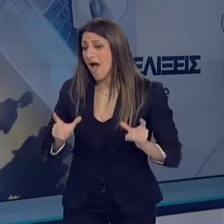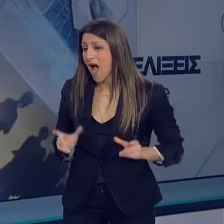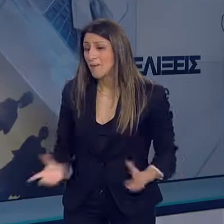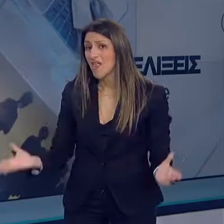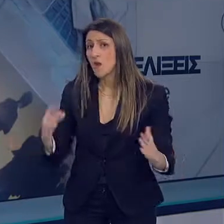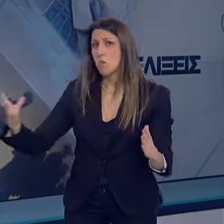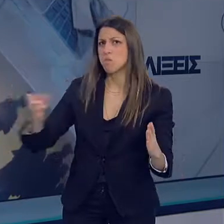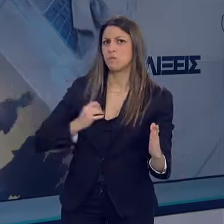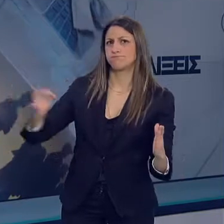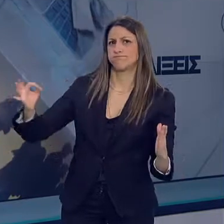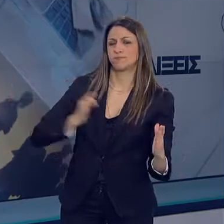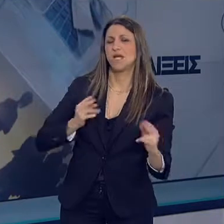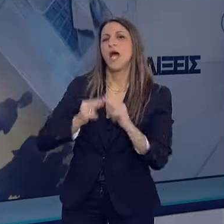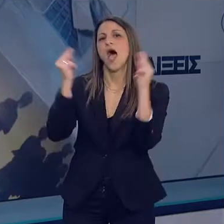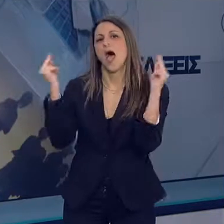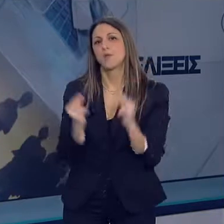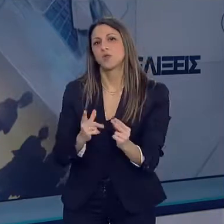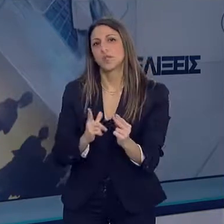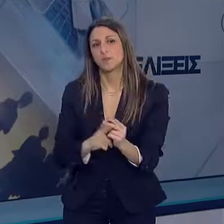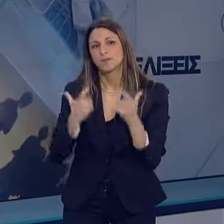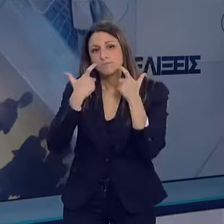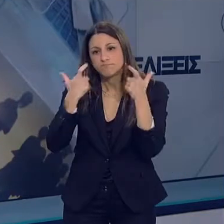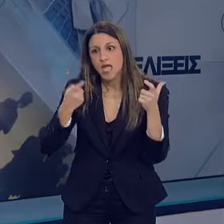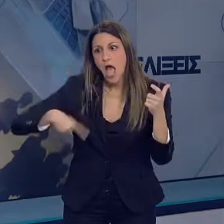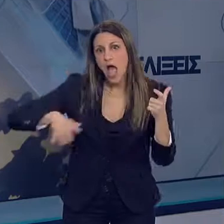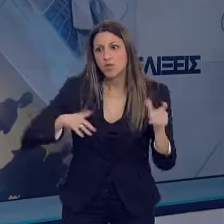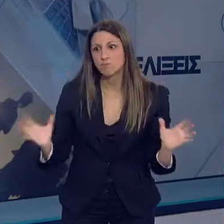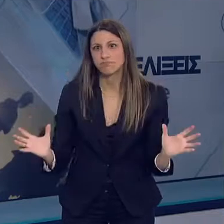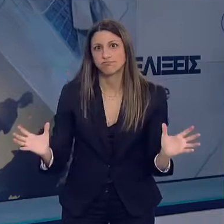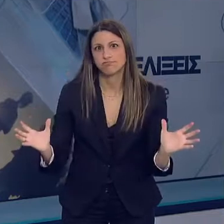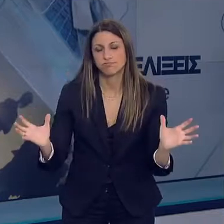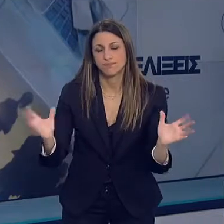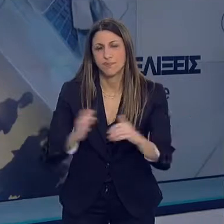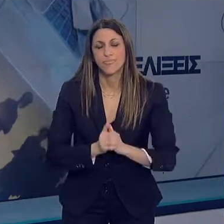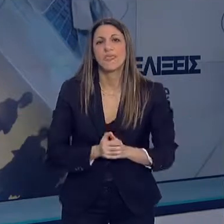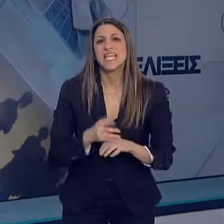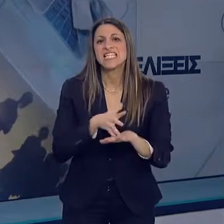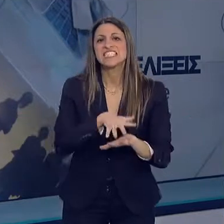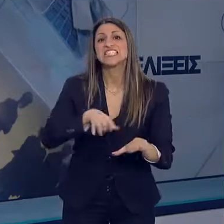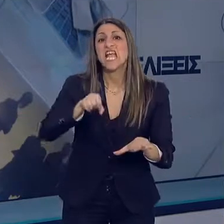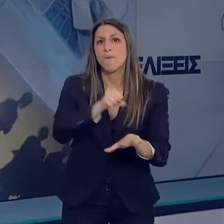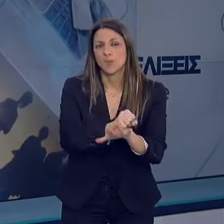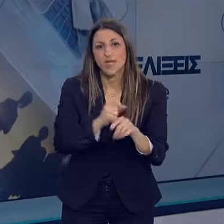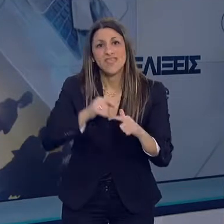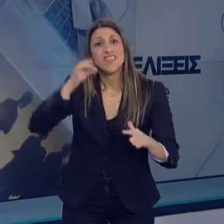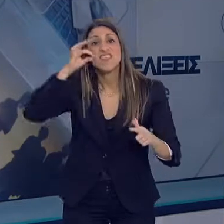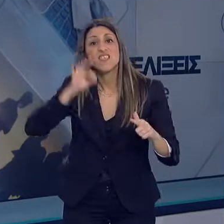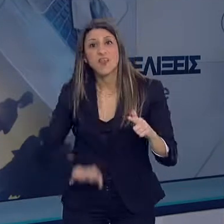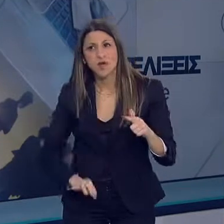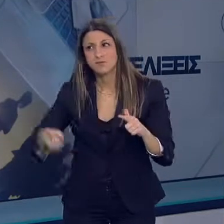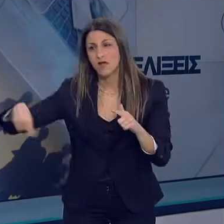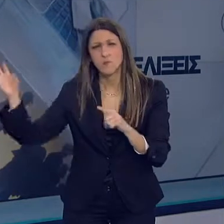την ανάγκη συνεχούς επαγρύπνησης στους επόμενους μήνες. Στην Κίνα και τη Σιγκαπούρη, μετά την εισαγωγή κρουσμάτων σχετιζομένων με